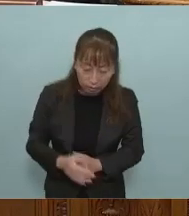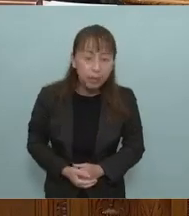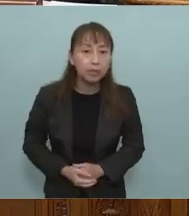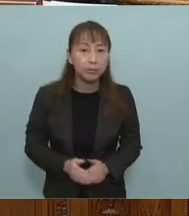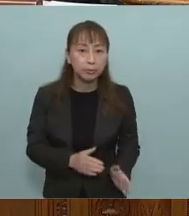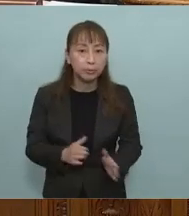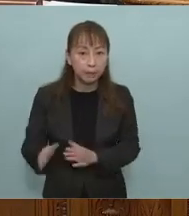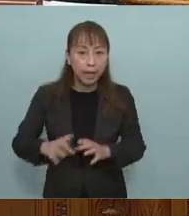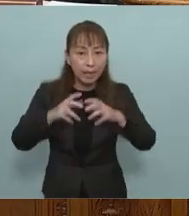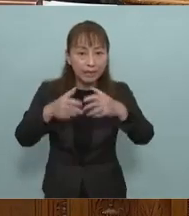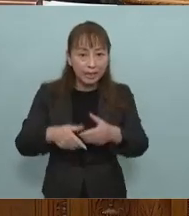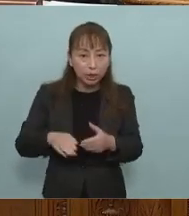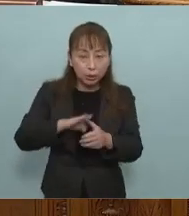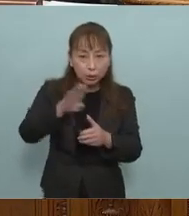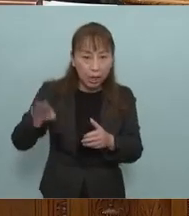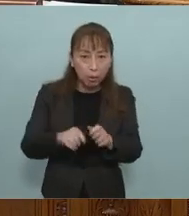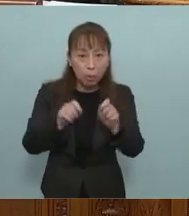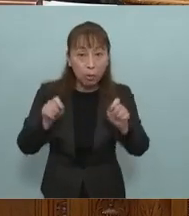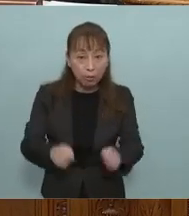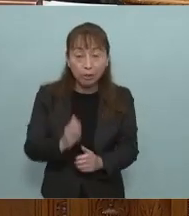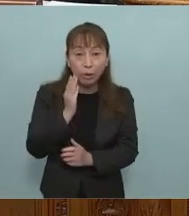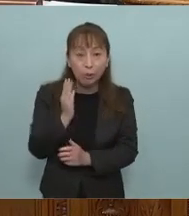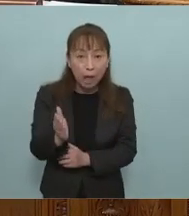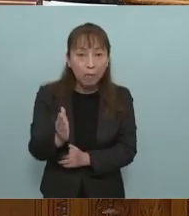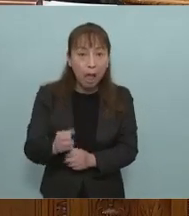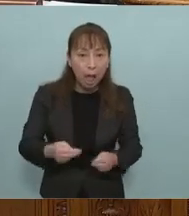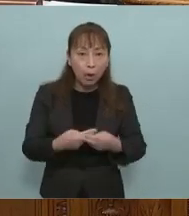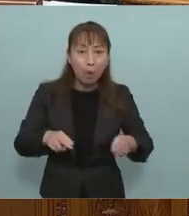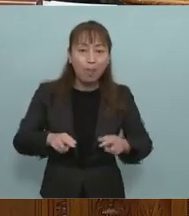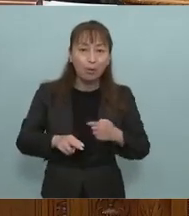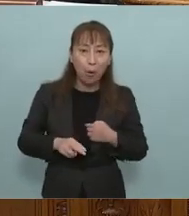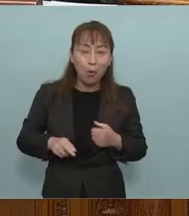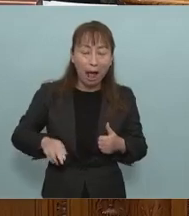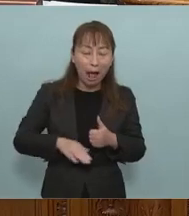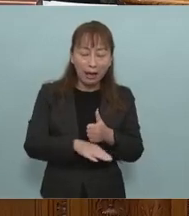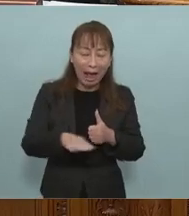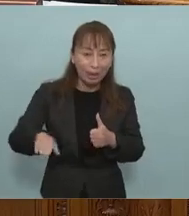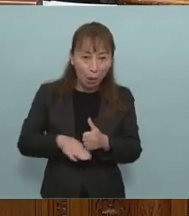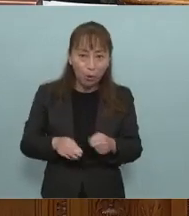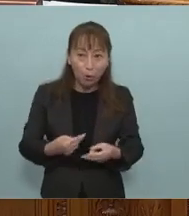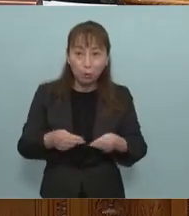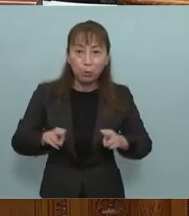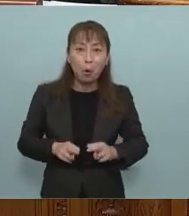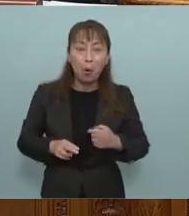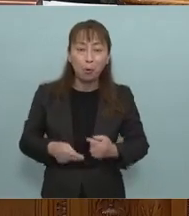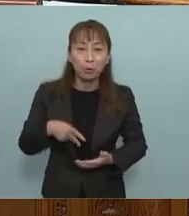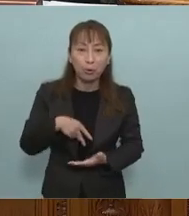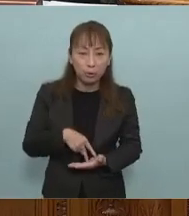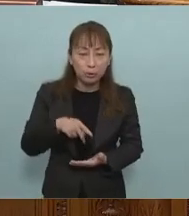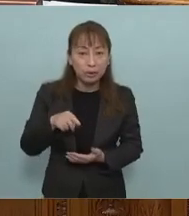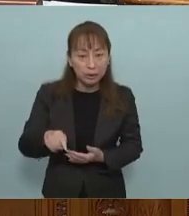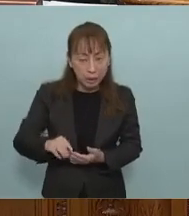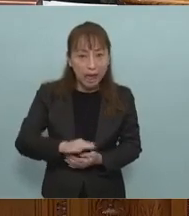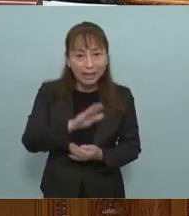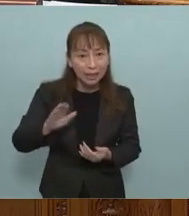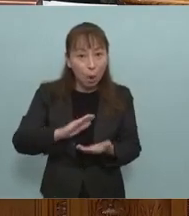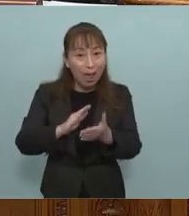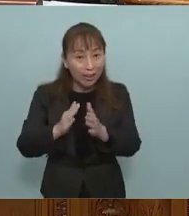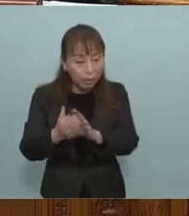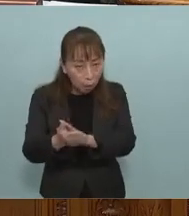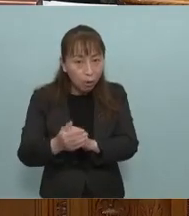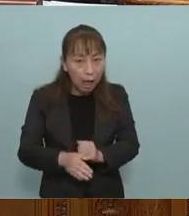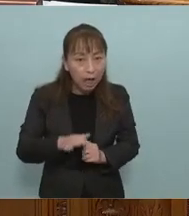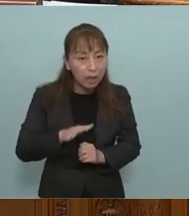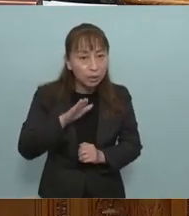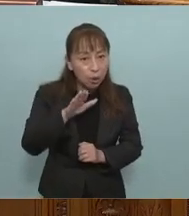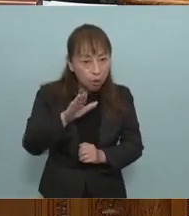てお伺いします。公明党は環境の党として、気候変動の脅威から将来世代の生活と生